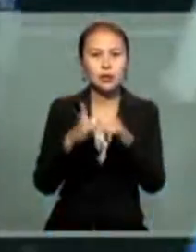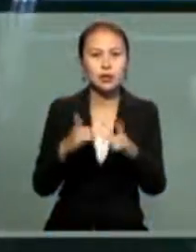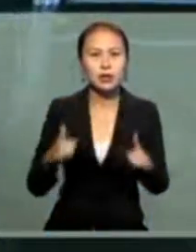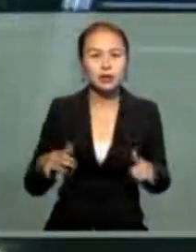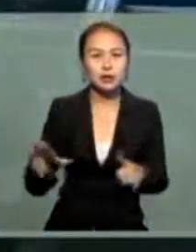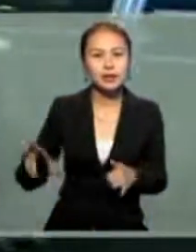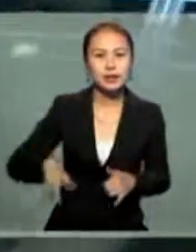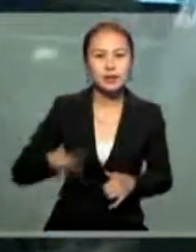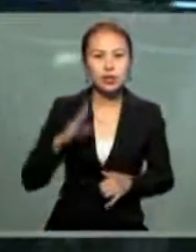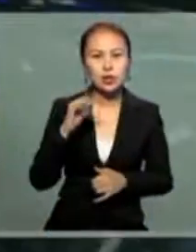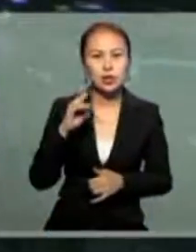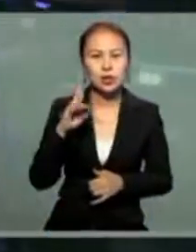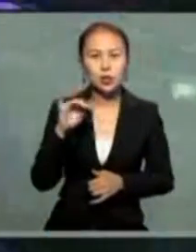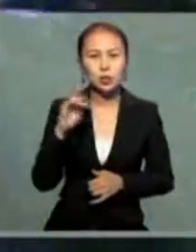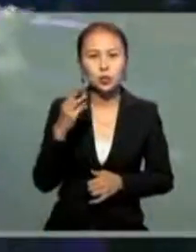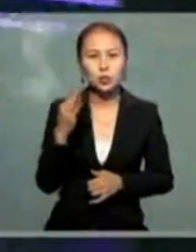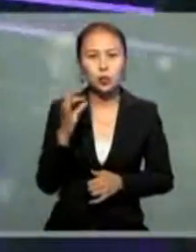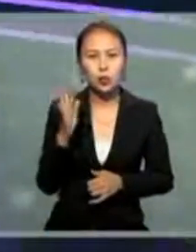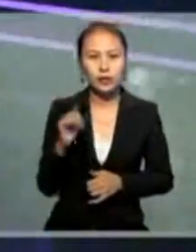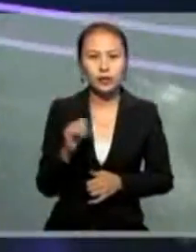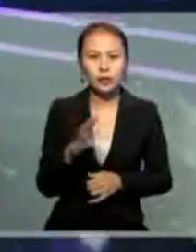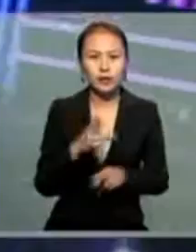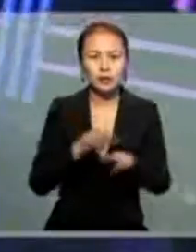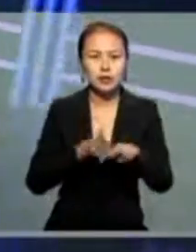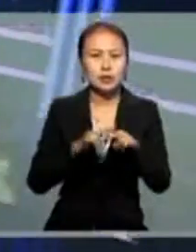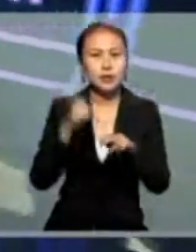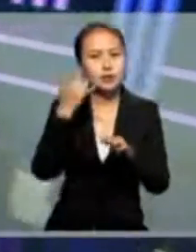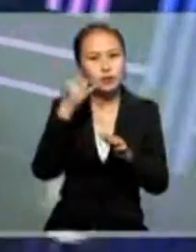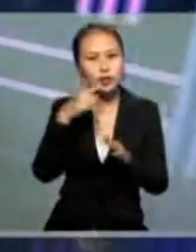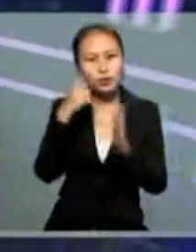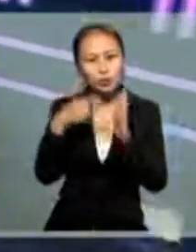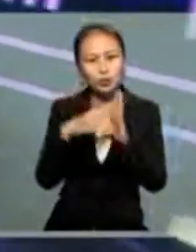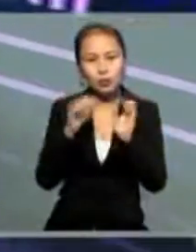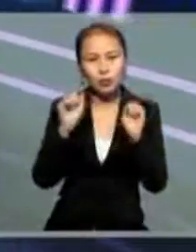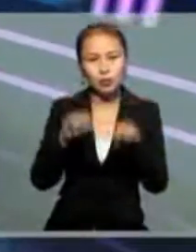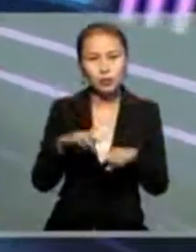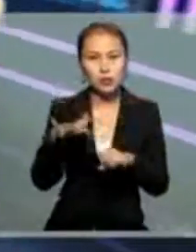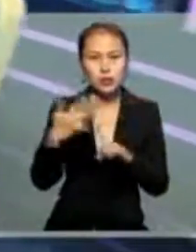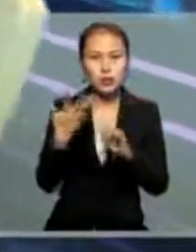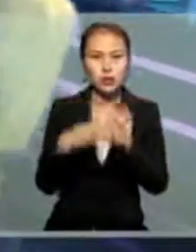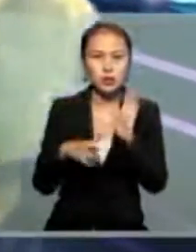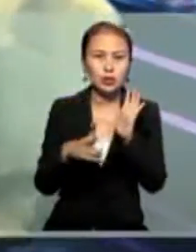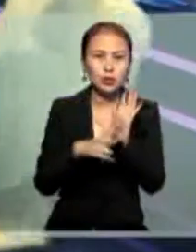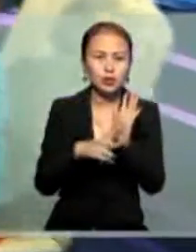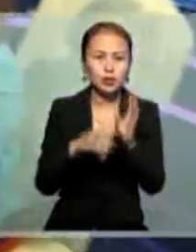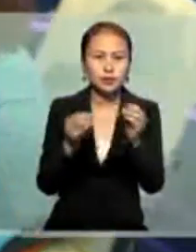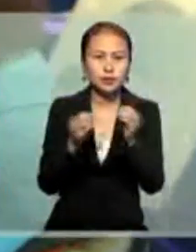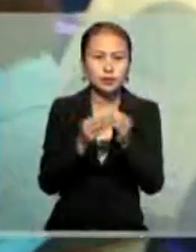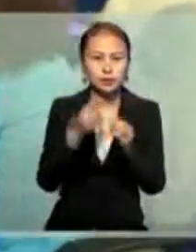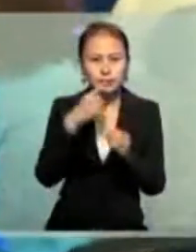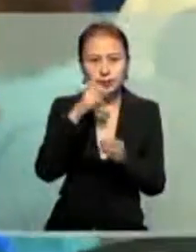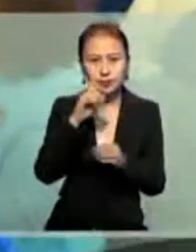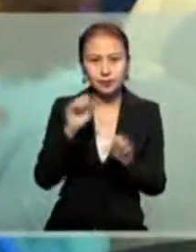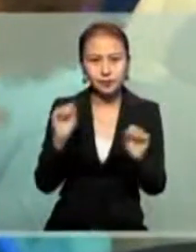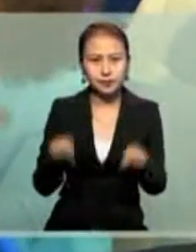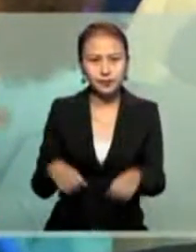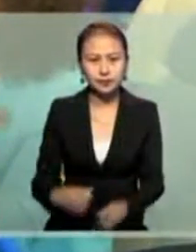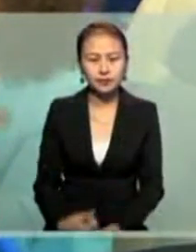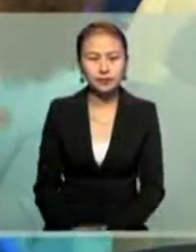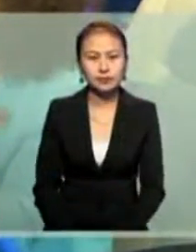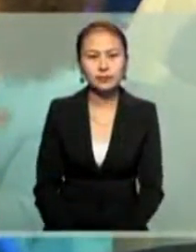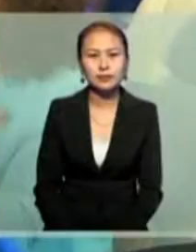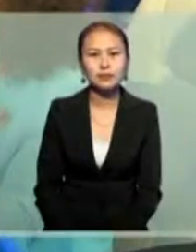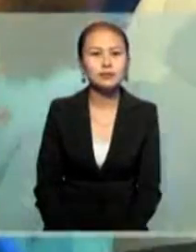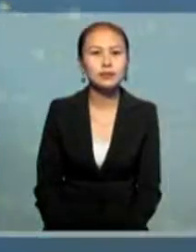дамыту департаментінің директоры Жанель Кушукова. Қояр сауалдарыңыз болса, Астанадағы 55-37-10 байланыс телефонына